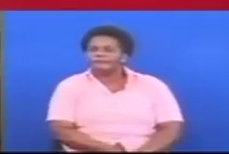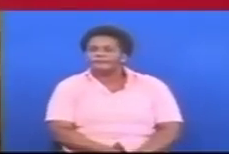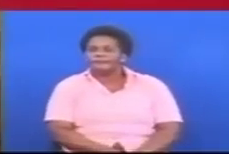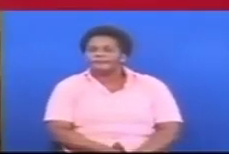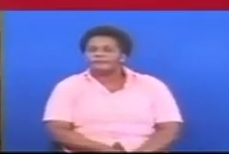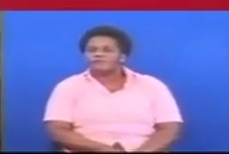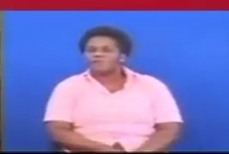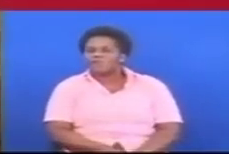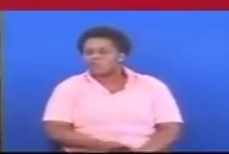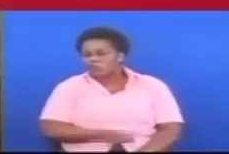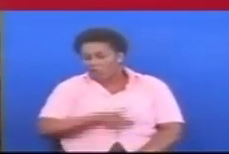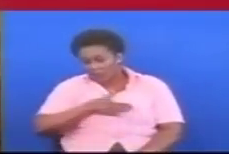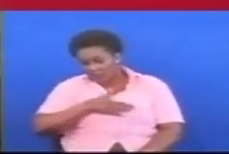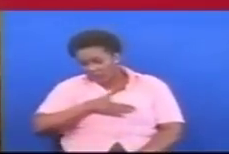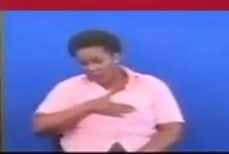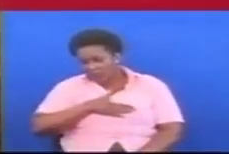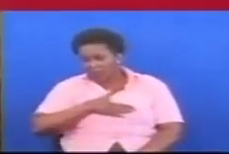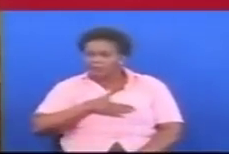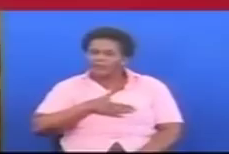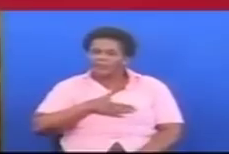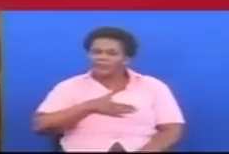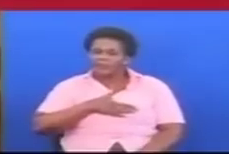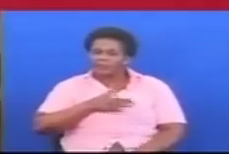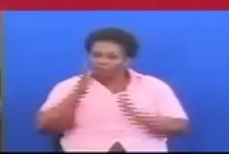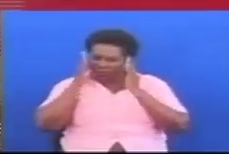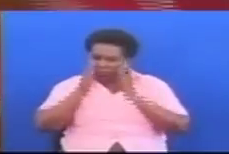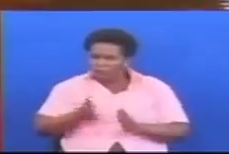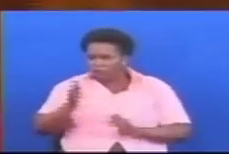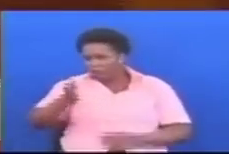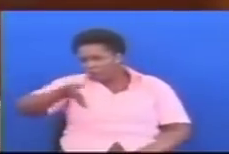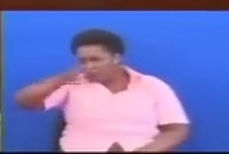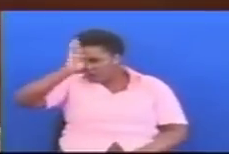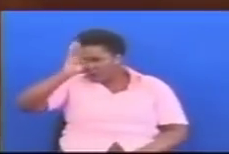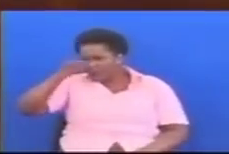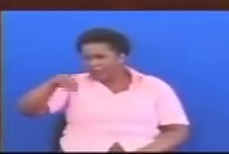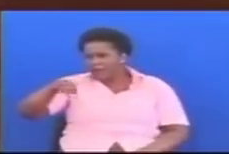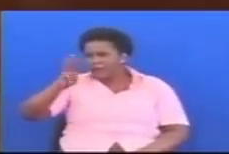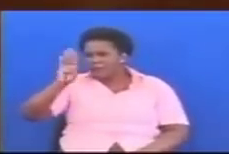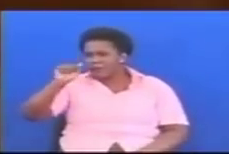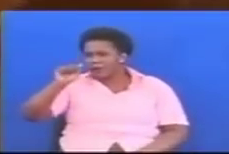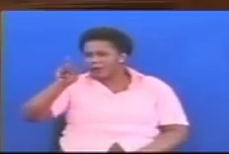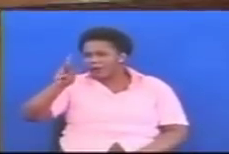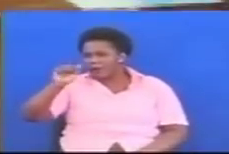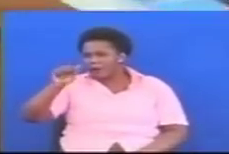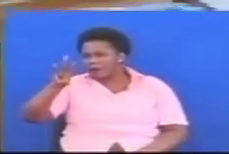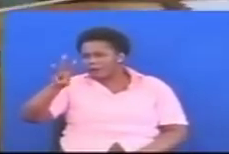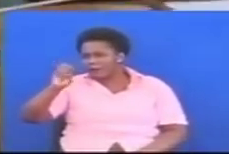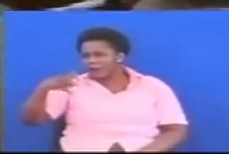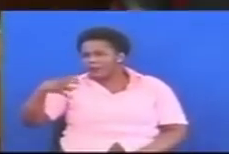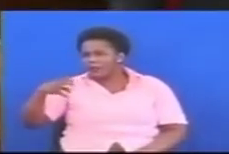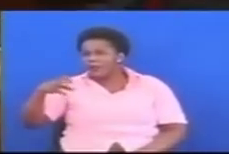Asante sana Mheshimiwa Profesa Makame Mbarawa, Waziri wa Maji. Hoja imeungwa mkono.